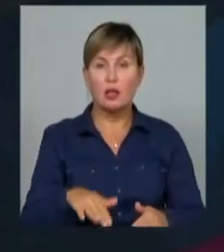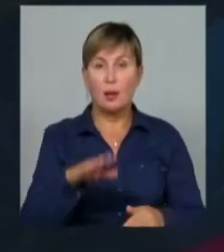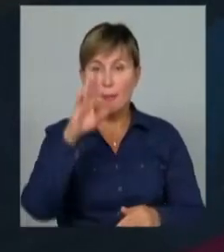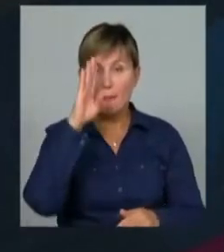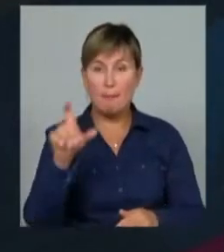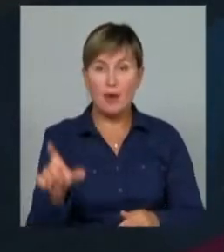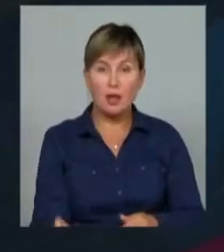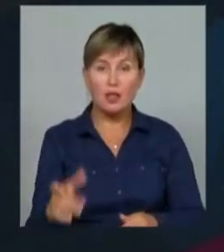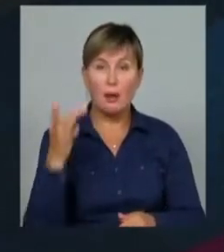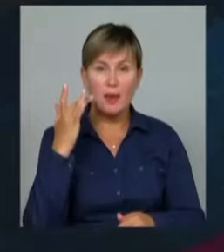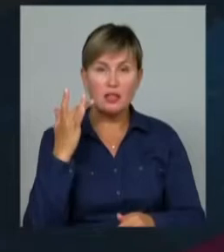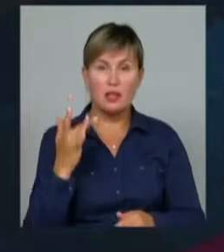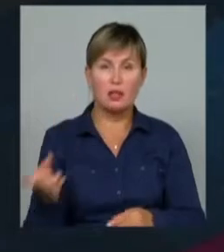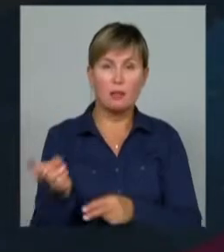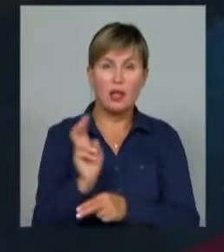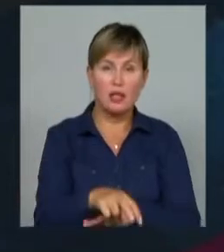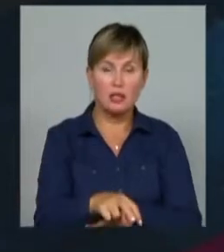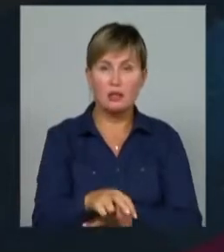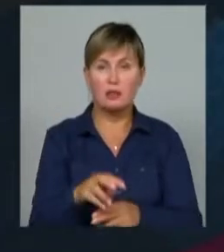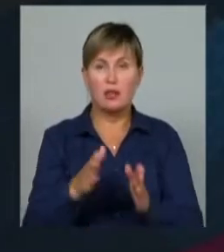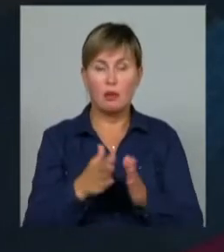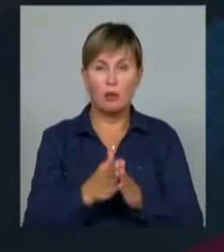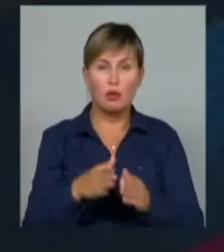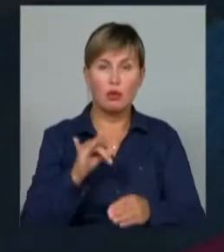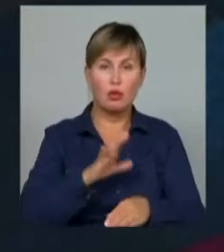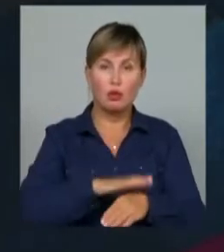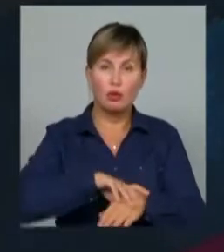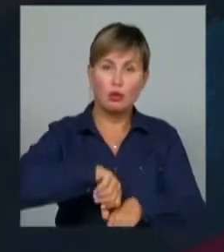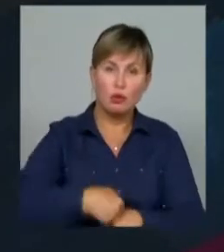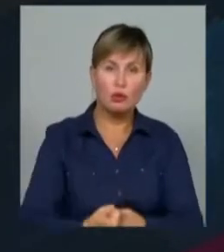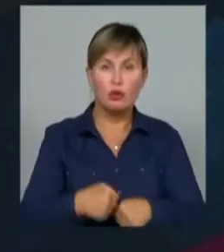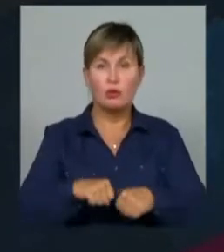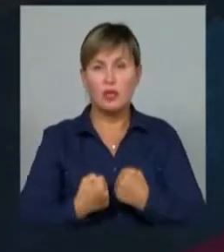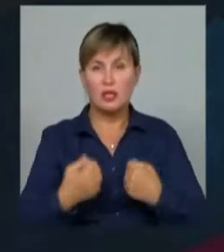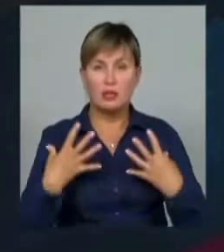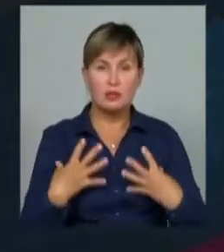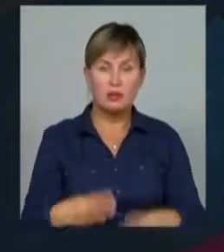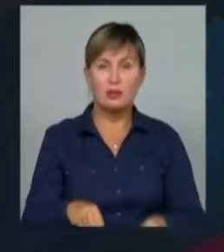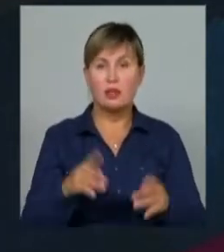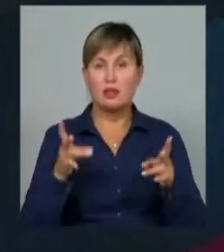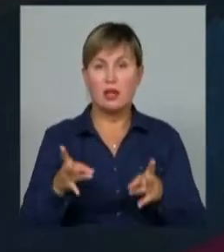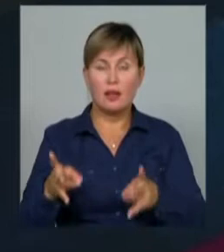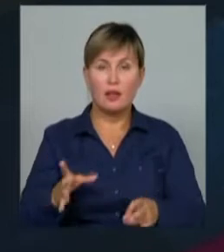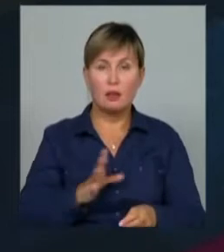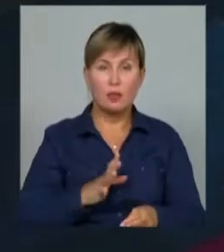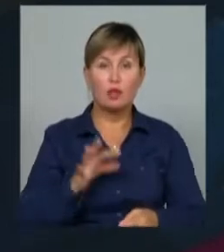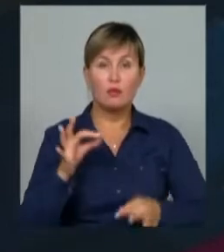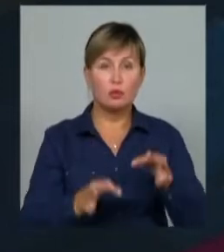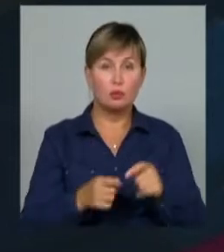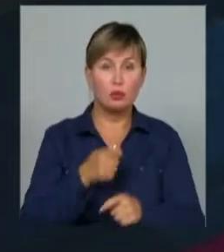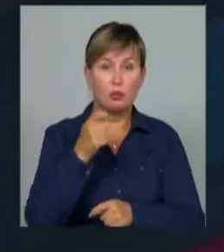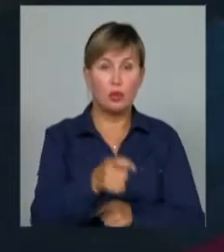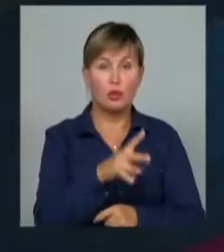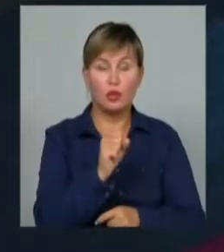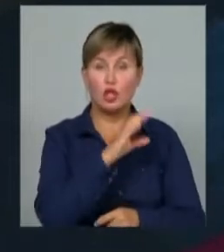Малит неоднократно получал травмы и даже сломал руку в стенах дошкольного учреждения. Но, как ни странно, в суд подают на